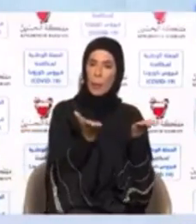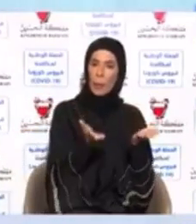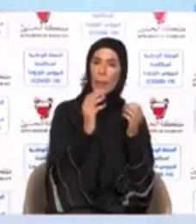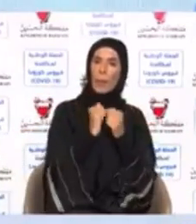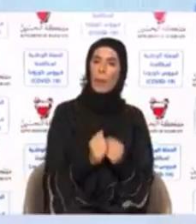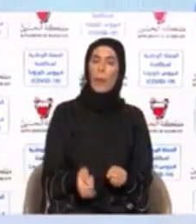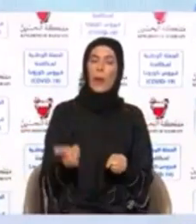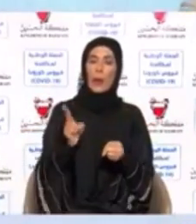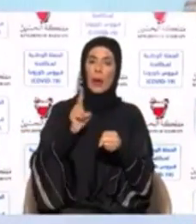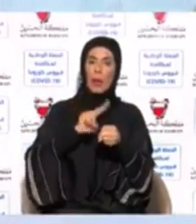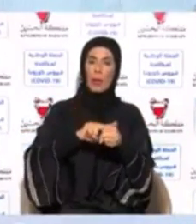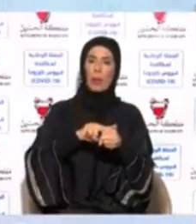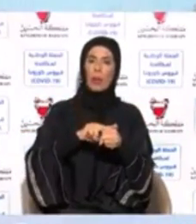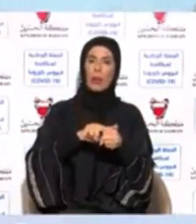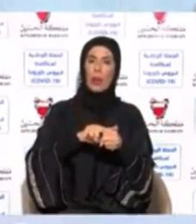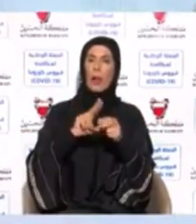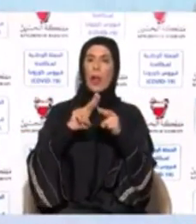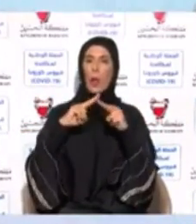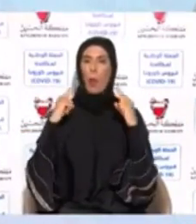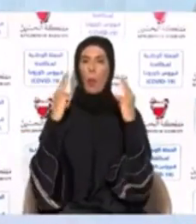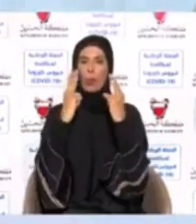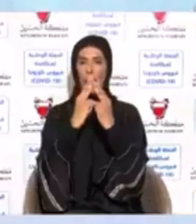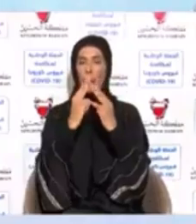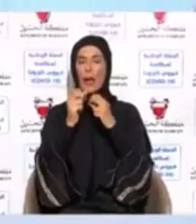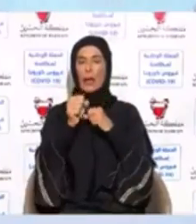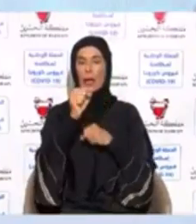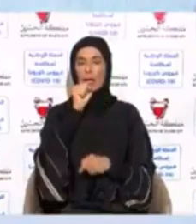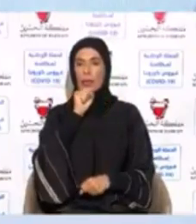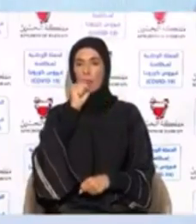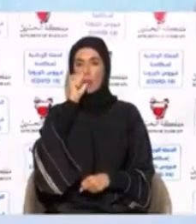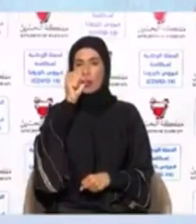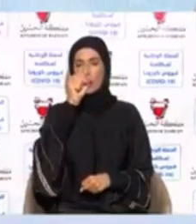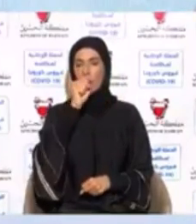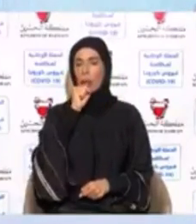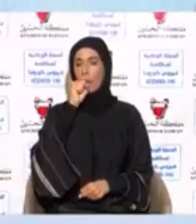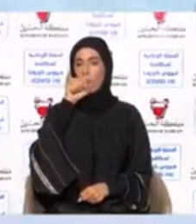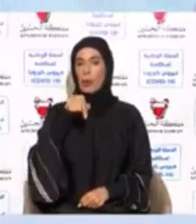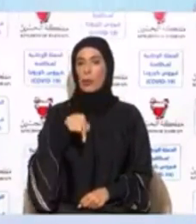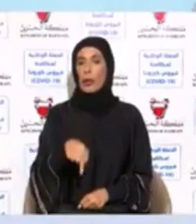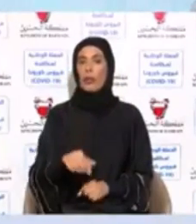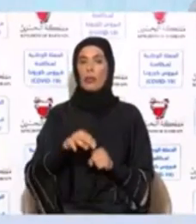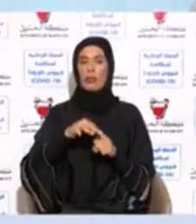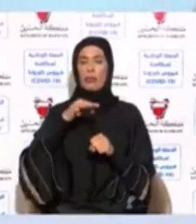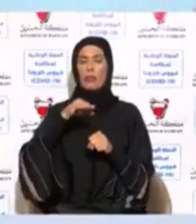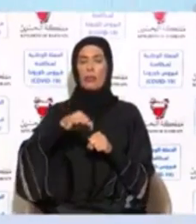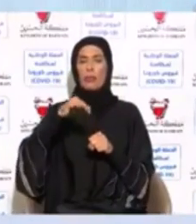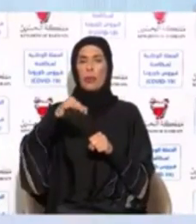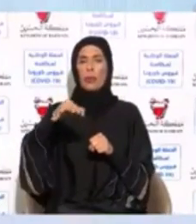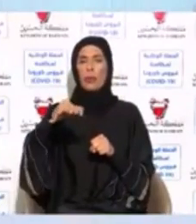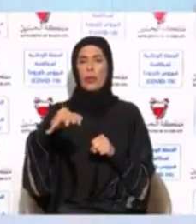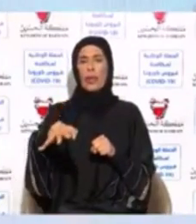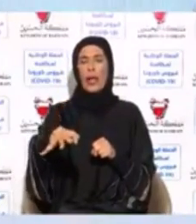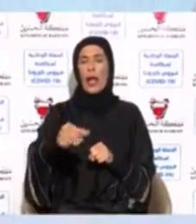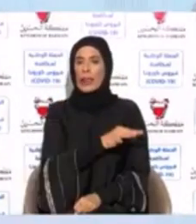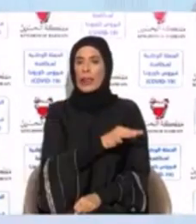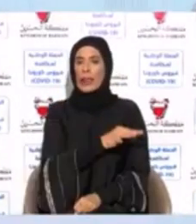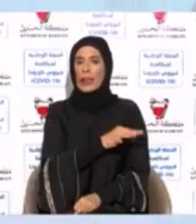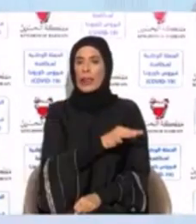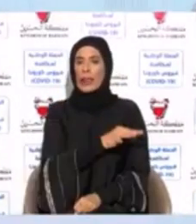أخرى في هذا المؤتمر الصحفي اللي اليوم بتطرق بشكل مفصل على التجارب